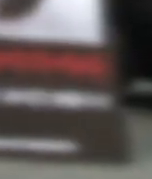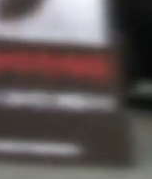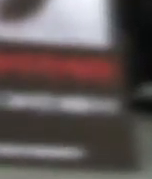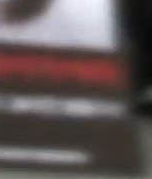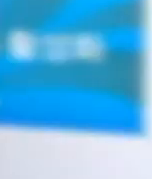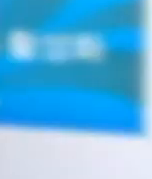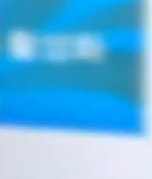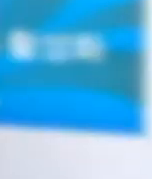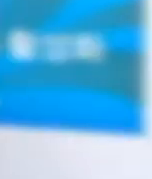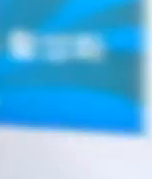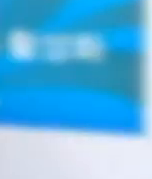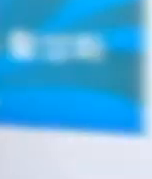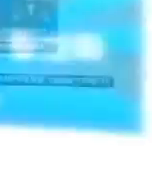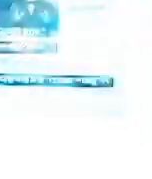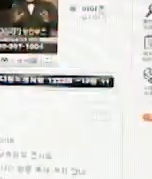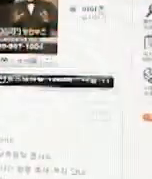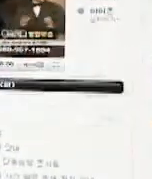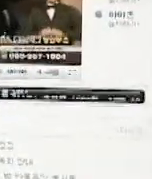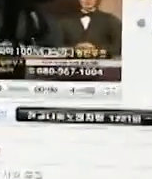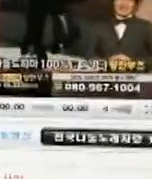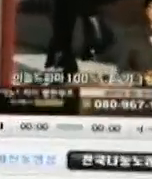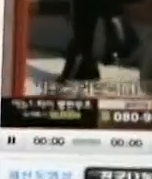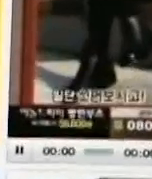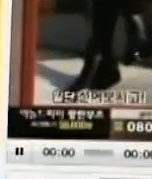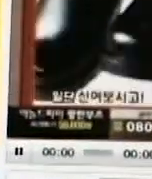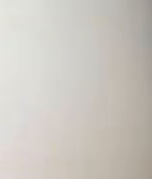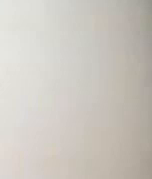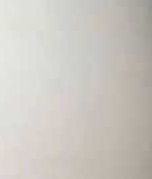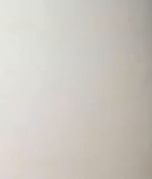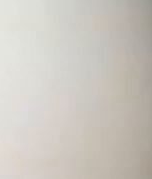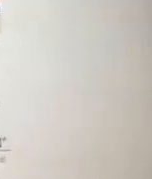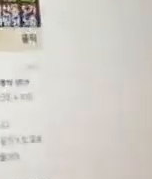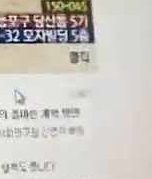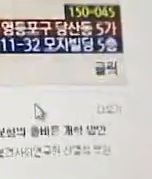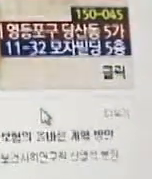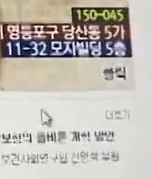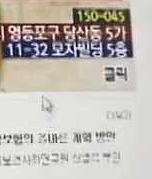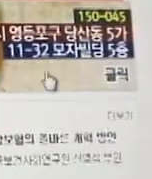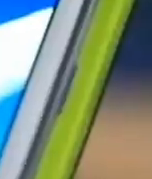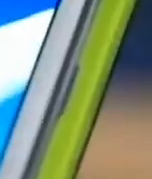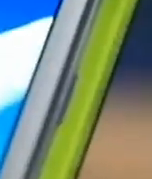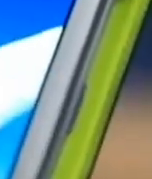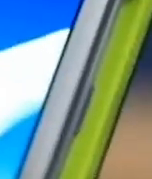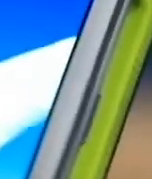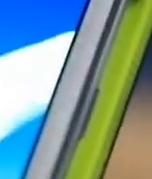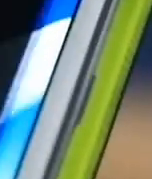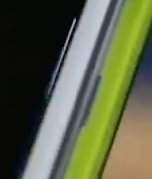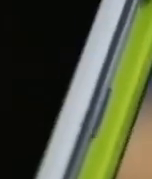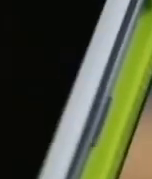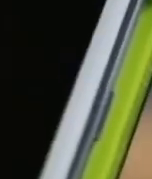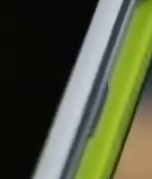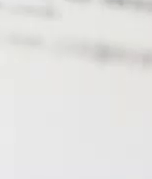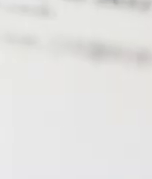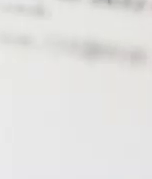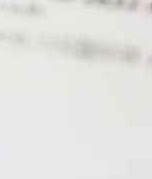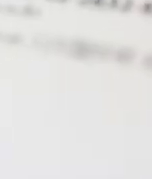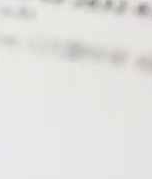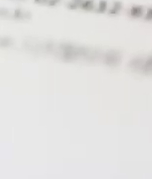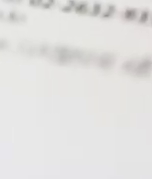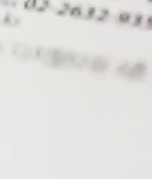사건, 사고 등의 소식을 기다리고 있습니다. 복지TV, 웰페어 뉴스 홈페이지 또는